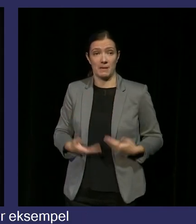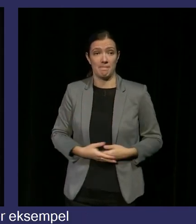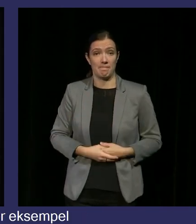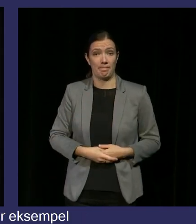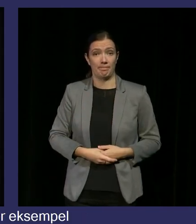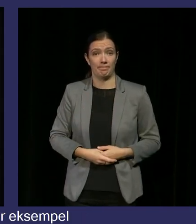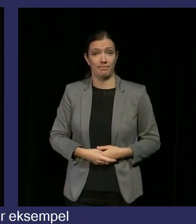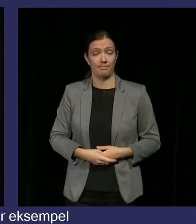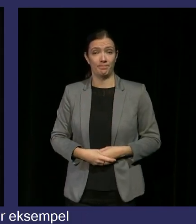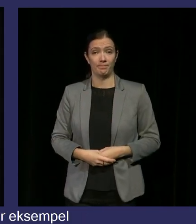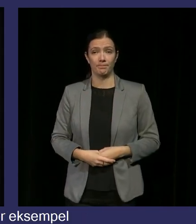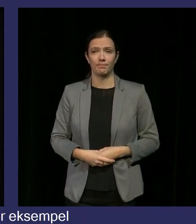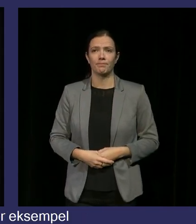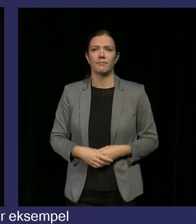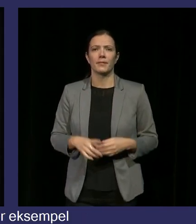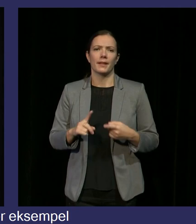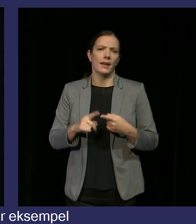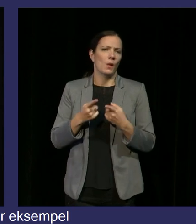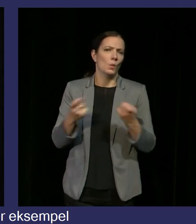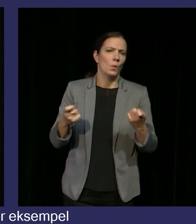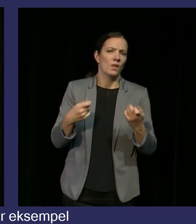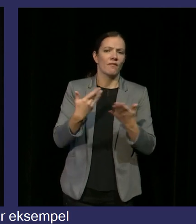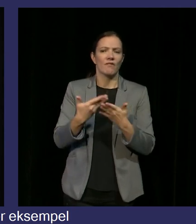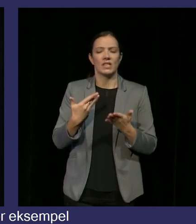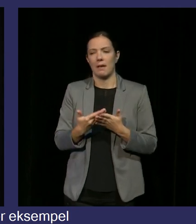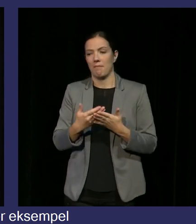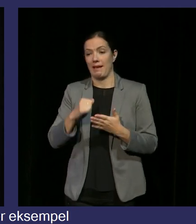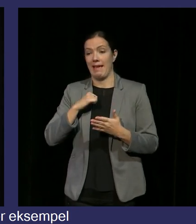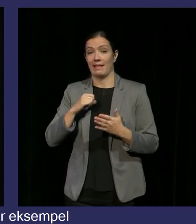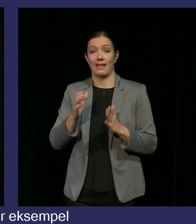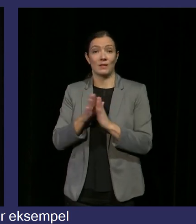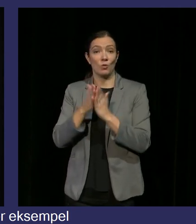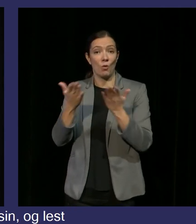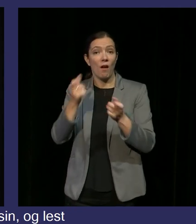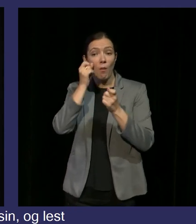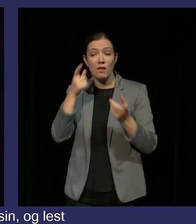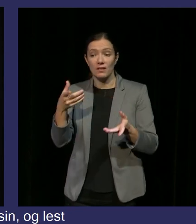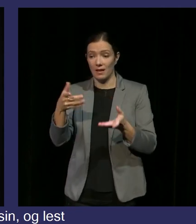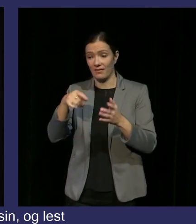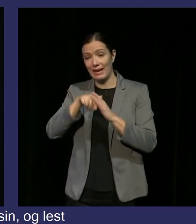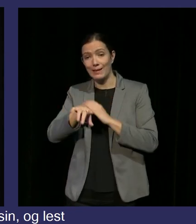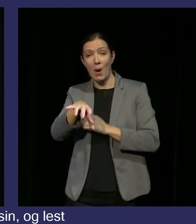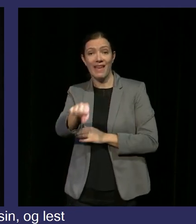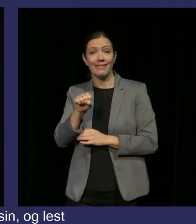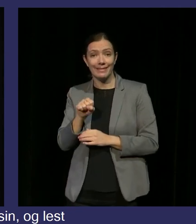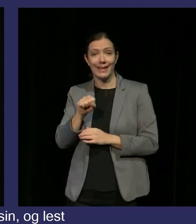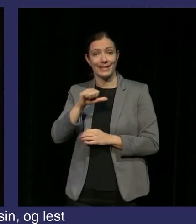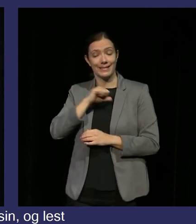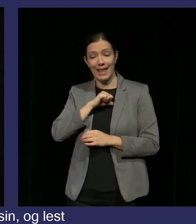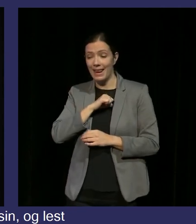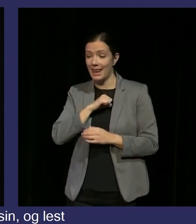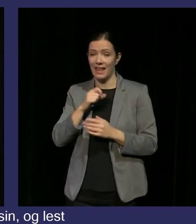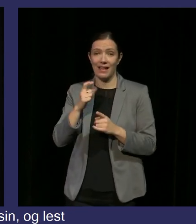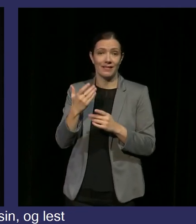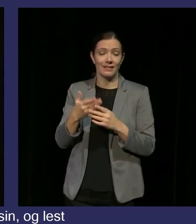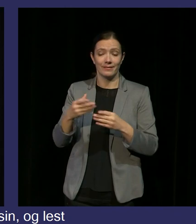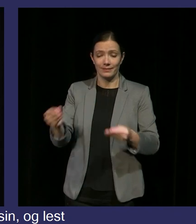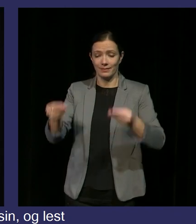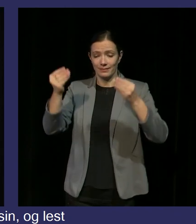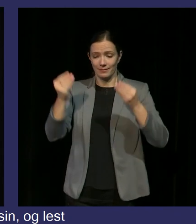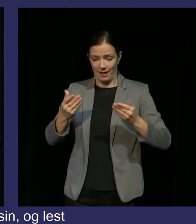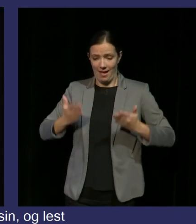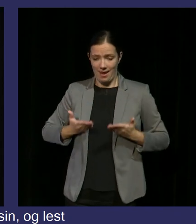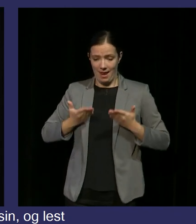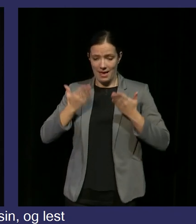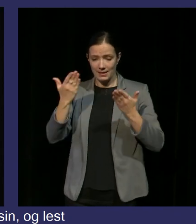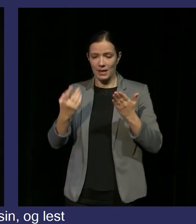så det også noen som har for eksempel fått tak I sine journalopplysninger, har vært inne og hentet journalen sin, epikrisen sin, og lest den, og